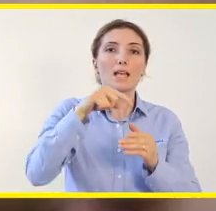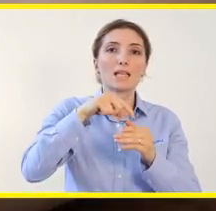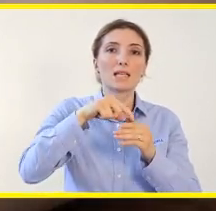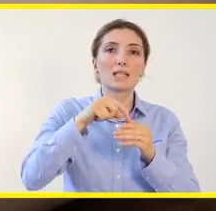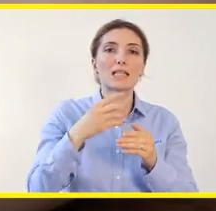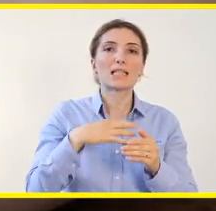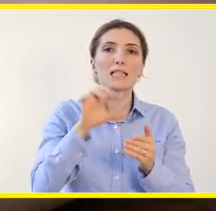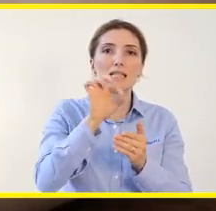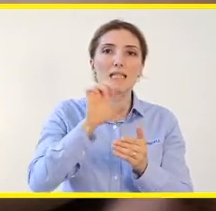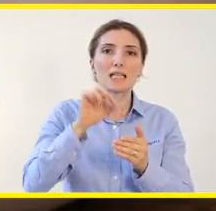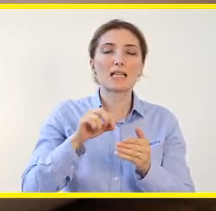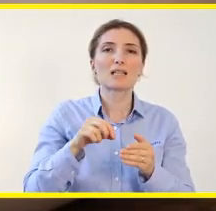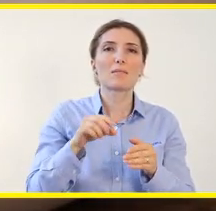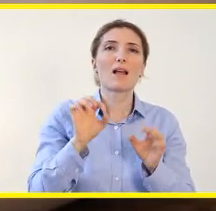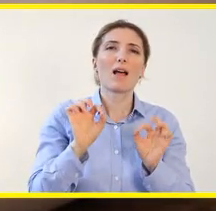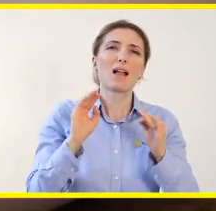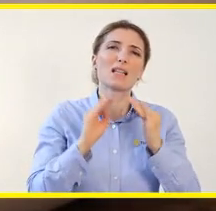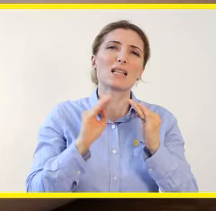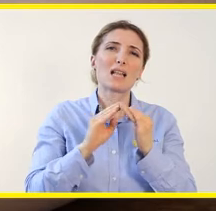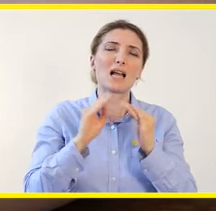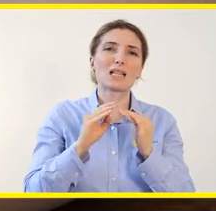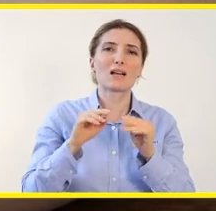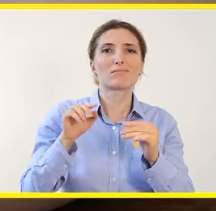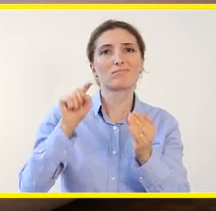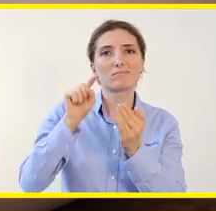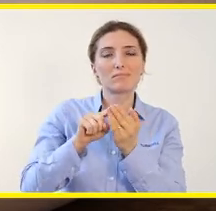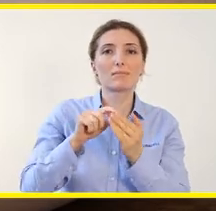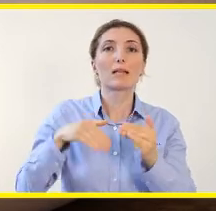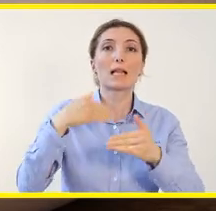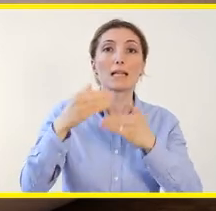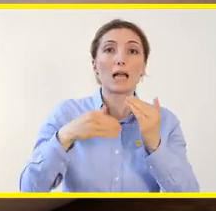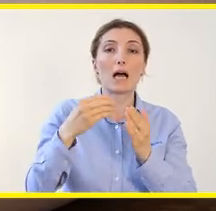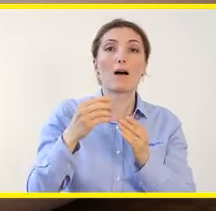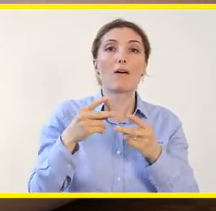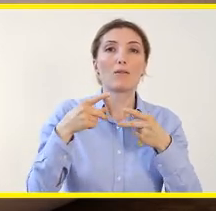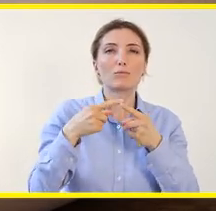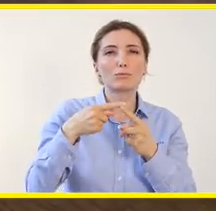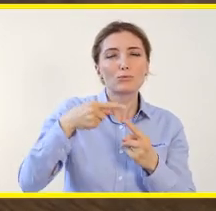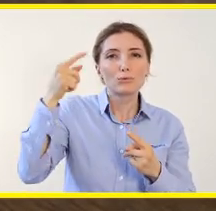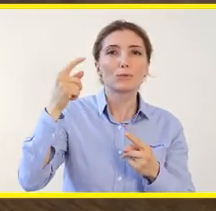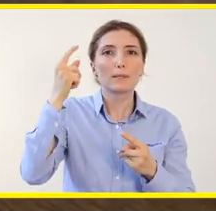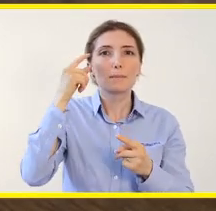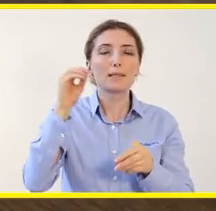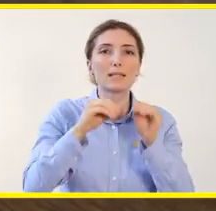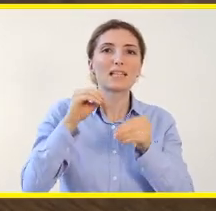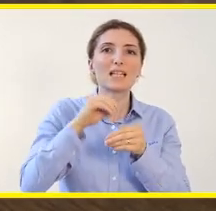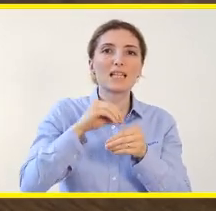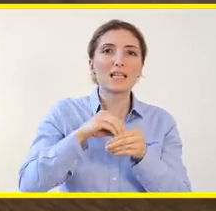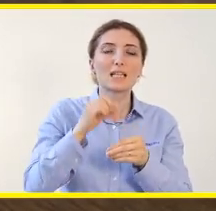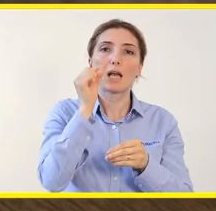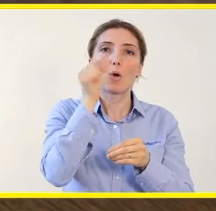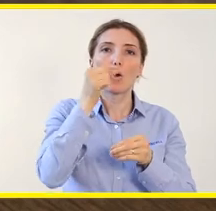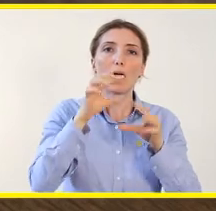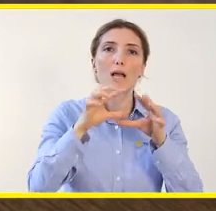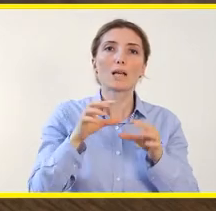Arayüz seçim ekranında standart arayüzü seçin. Daha büyük ikonlara sahip kolay kullanım modu için kolay